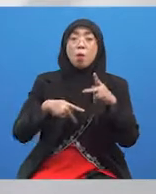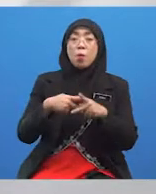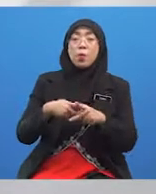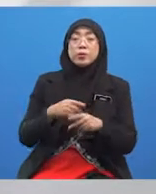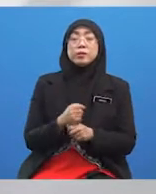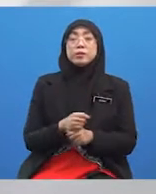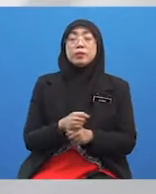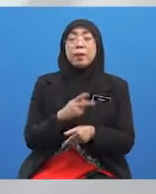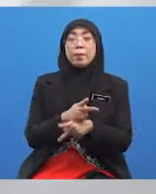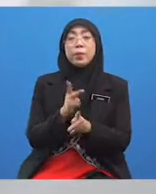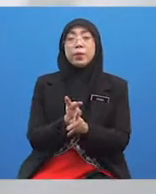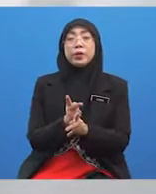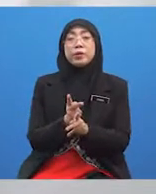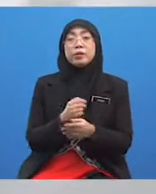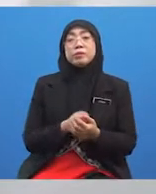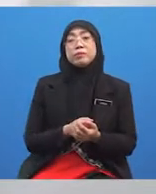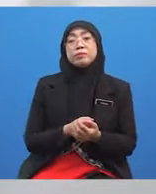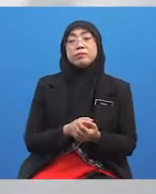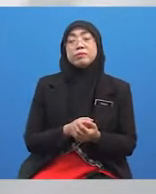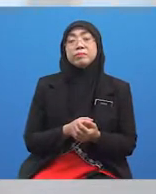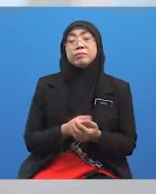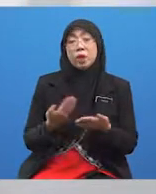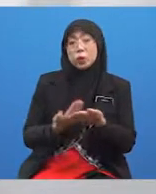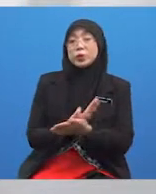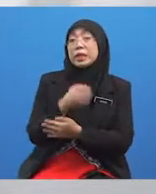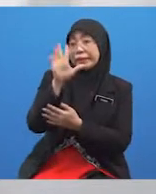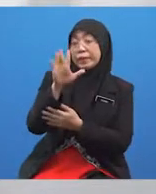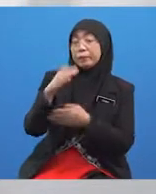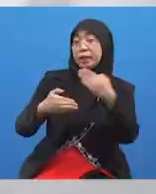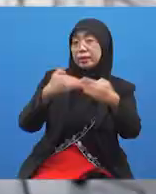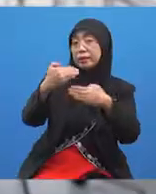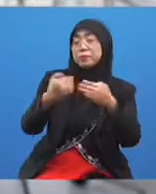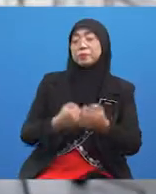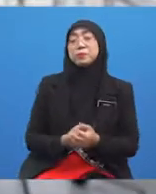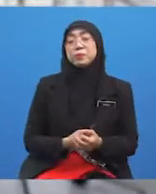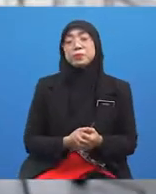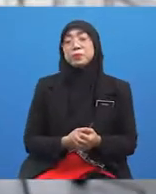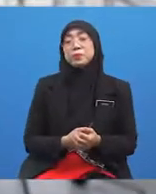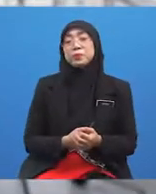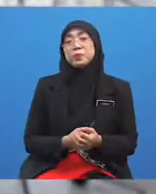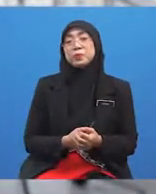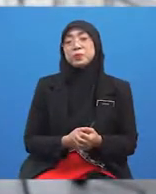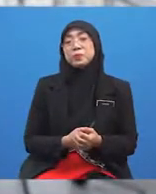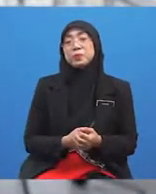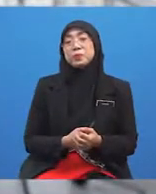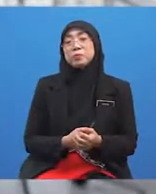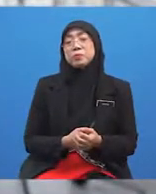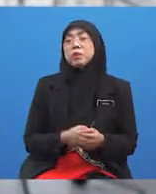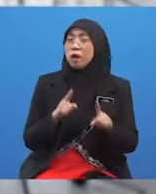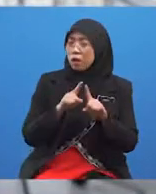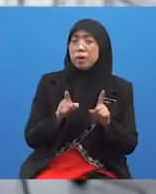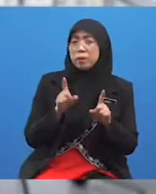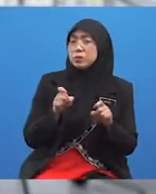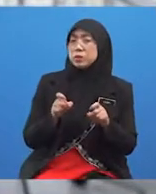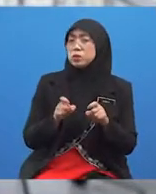produk industri ada 8 langkah. Mudahkan topik ini pada kali ini? Walau bagaimanapun pelajar, mesti banyak membaca